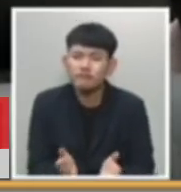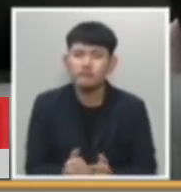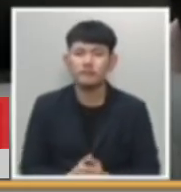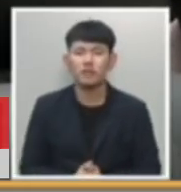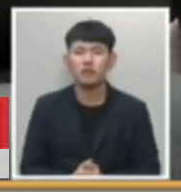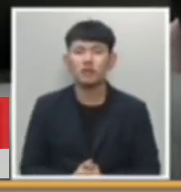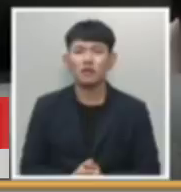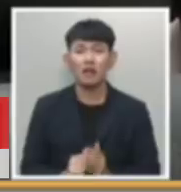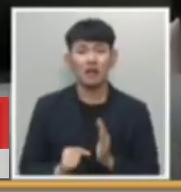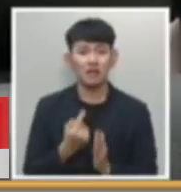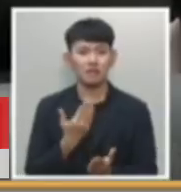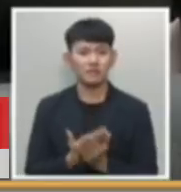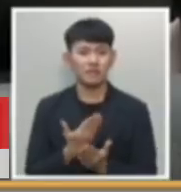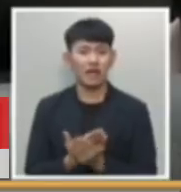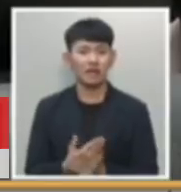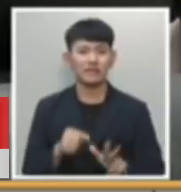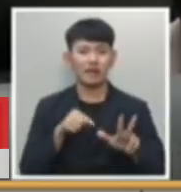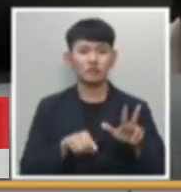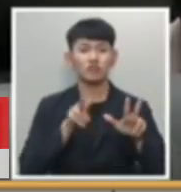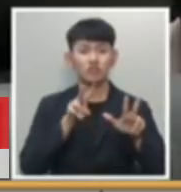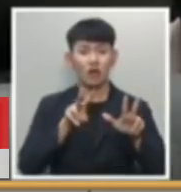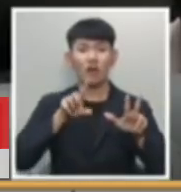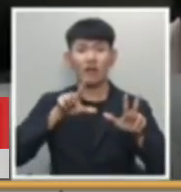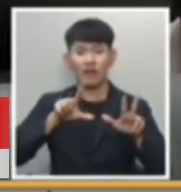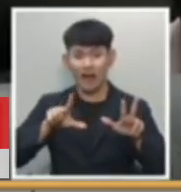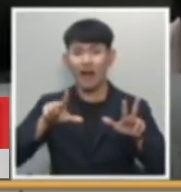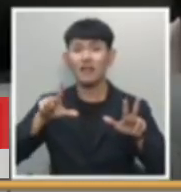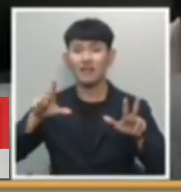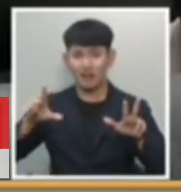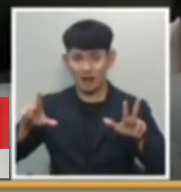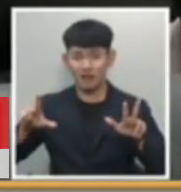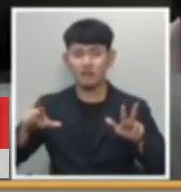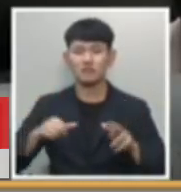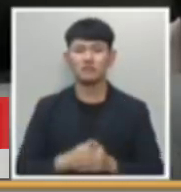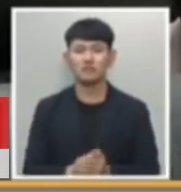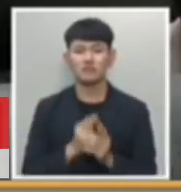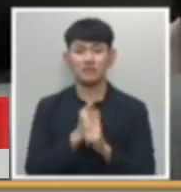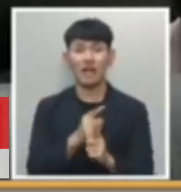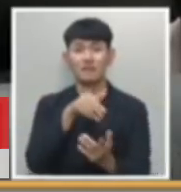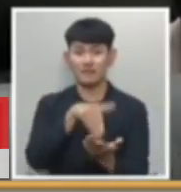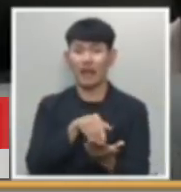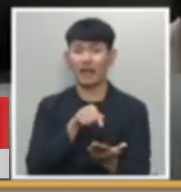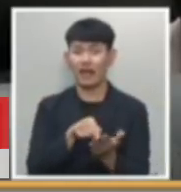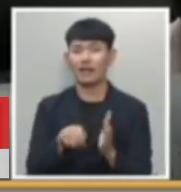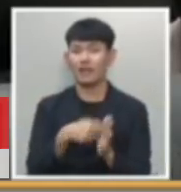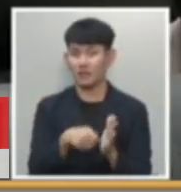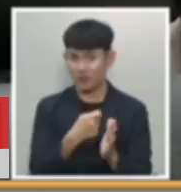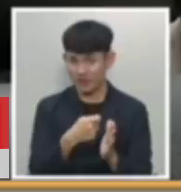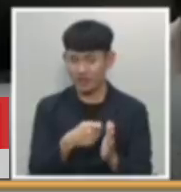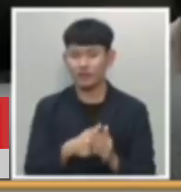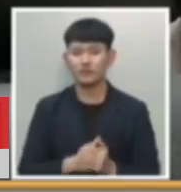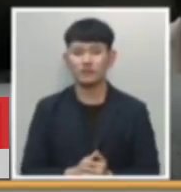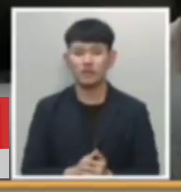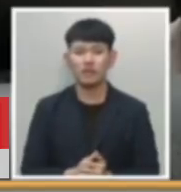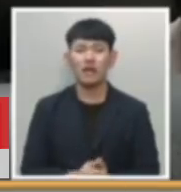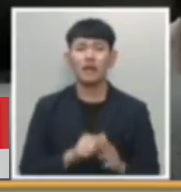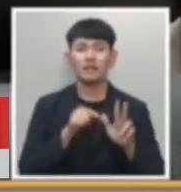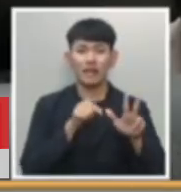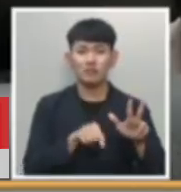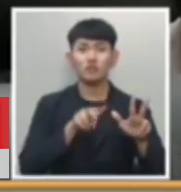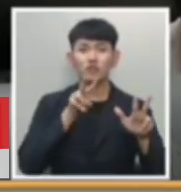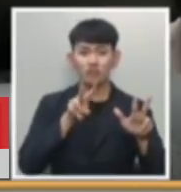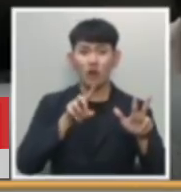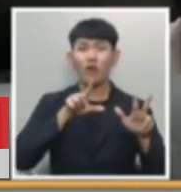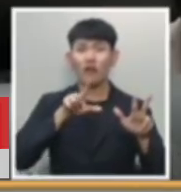ตั้งเม็ดเงินไว้ 3.2 ล้านล้านในหลักการนะครับตั้งเม็ดเงินไว้ 3.2 ล้านล้